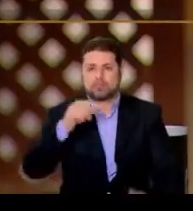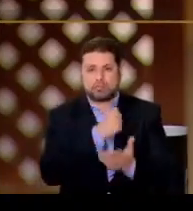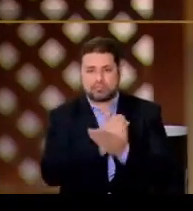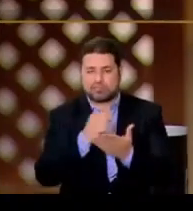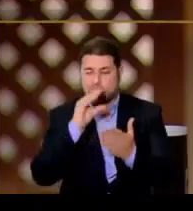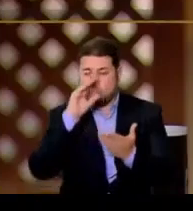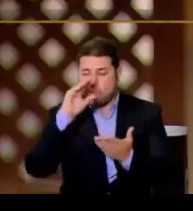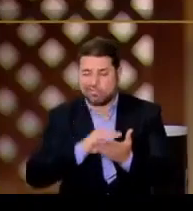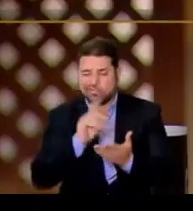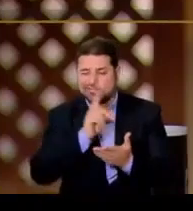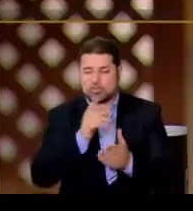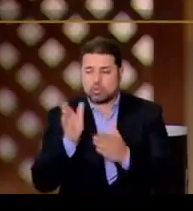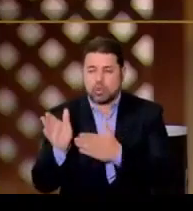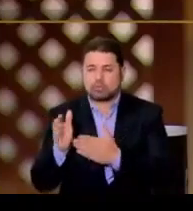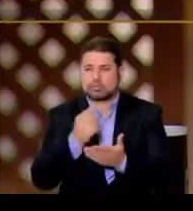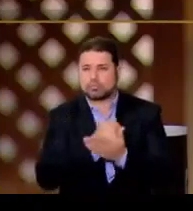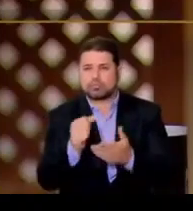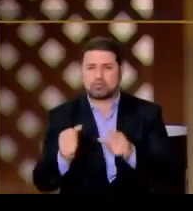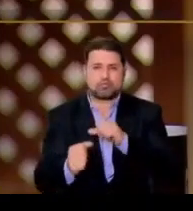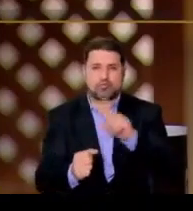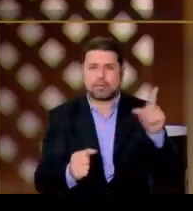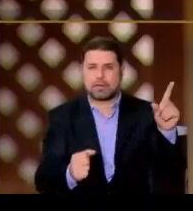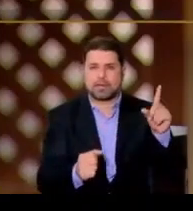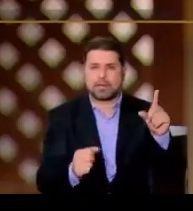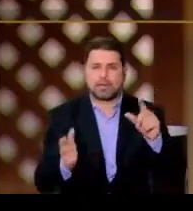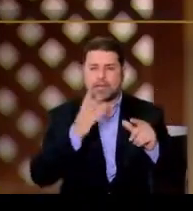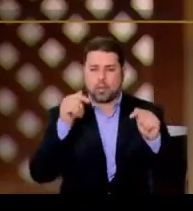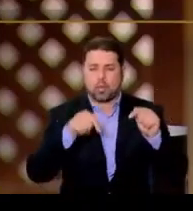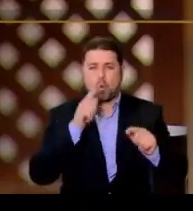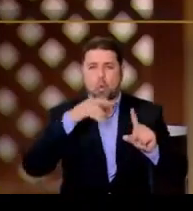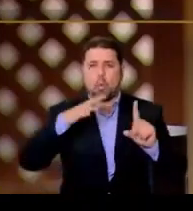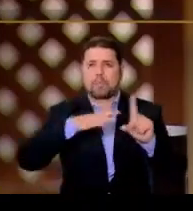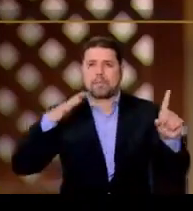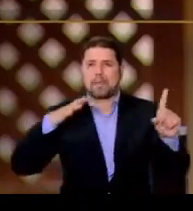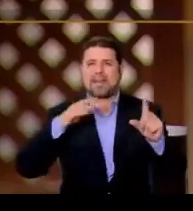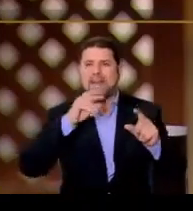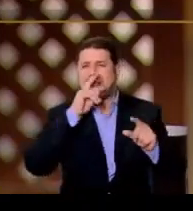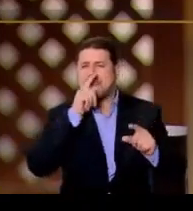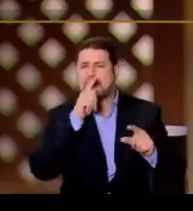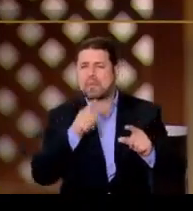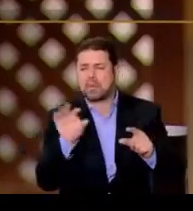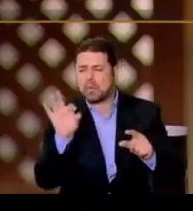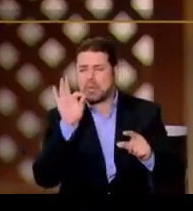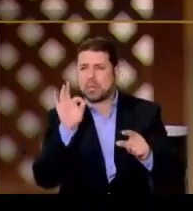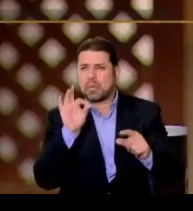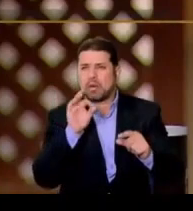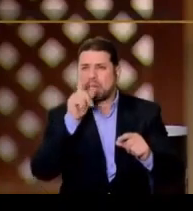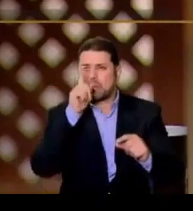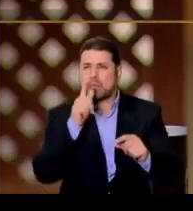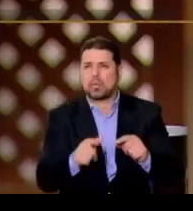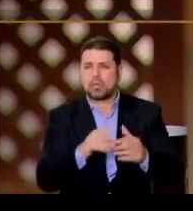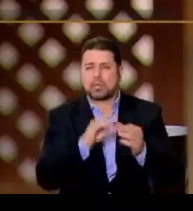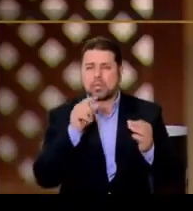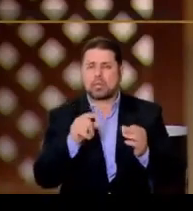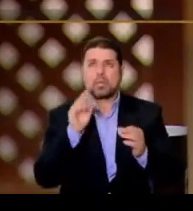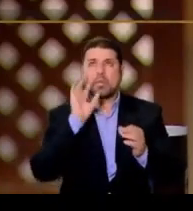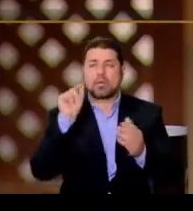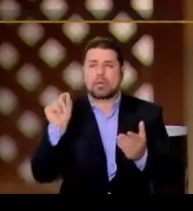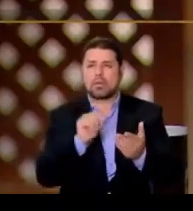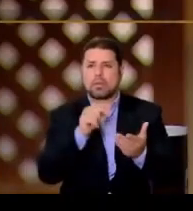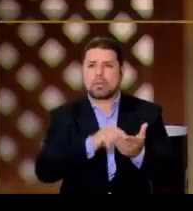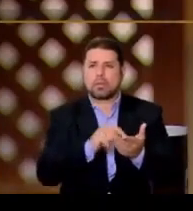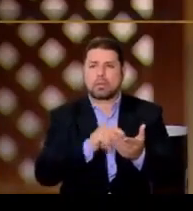يمسحو لا من القران ولا من السنه ولا من وجود الامه ايه الكلمه دي بقى اللي الكلمه التي